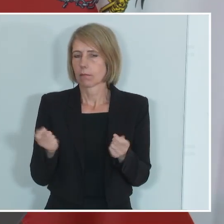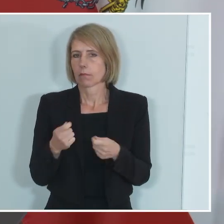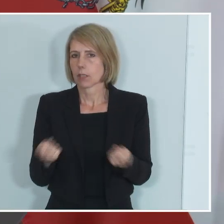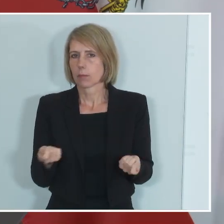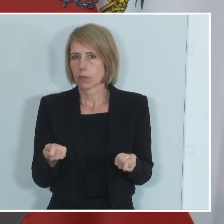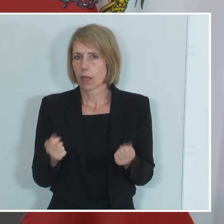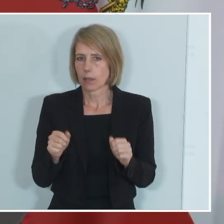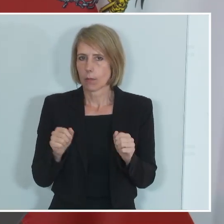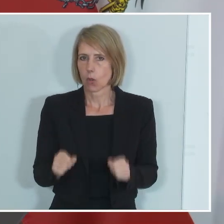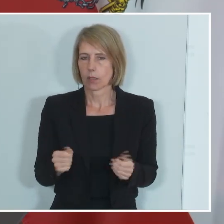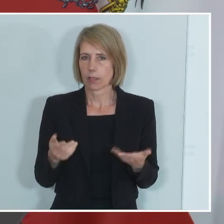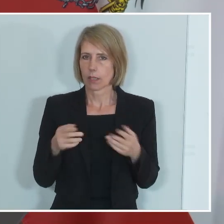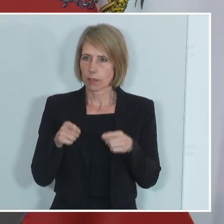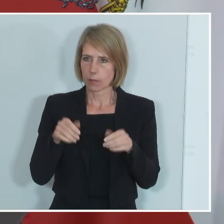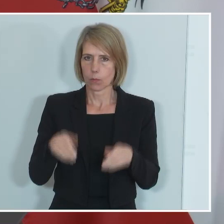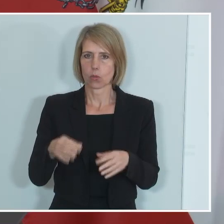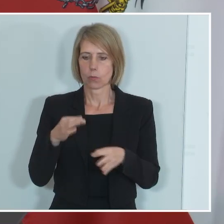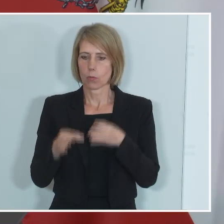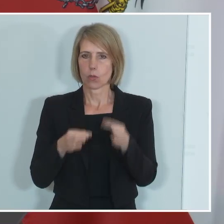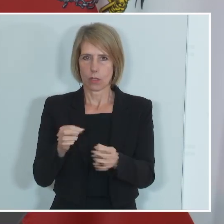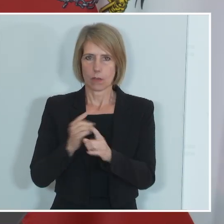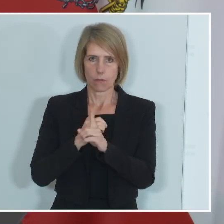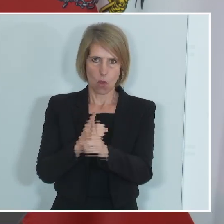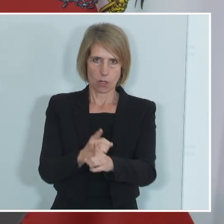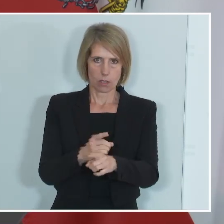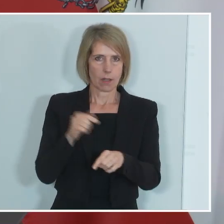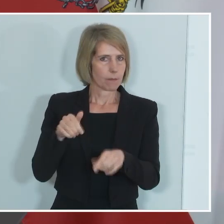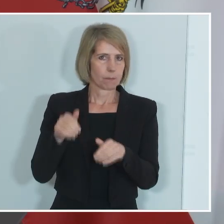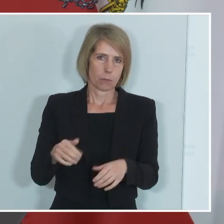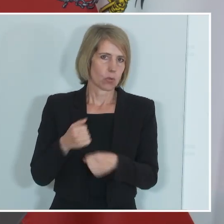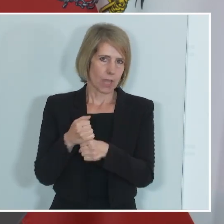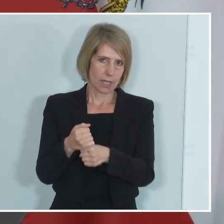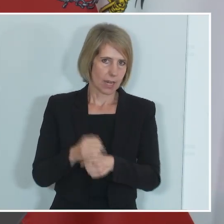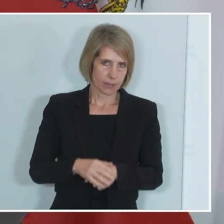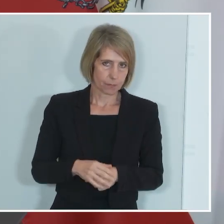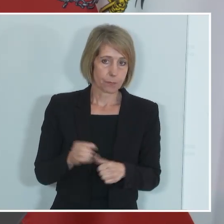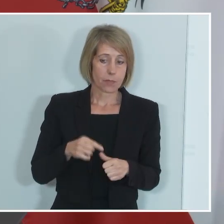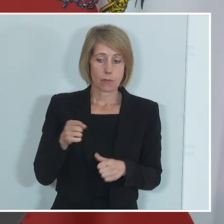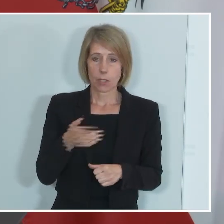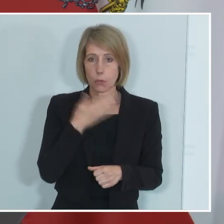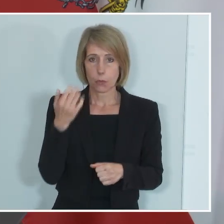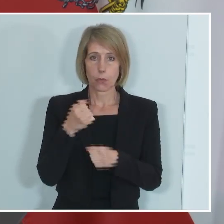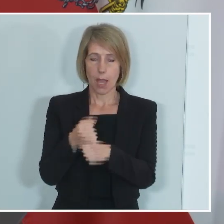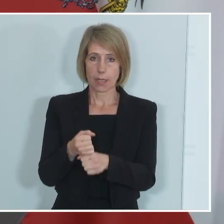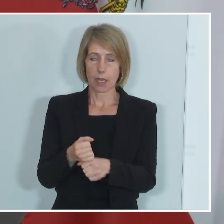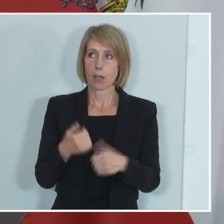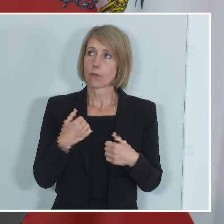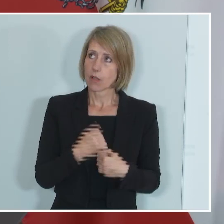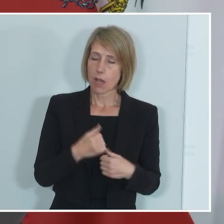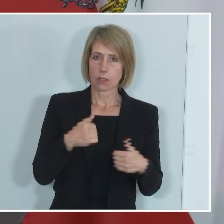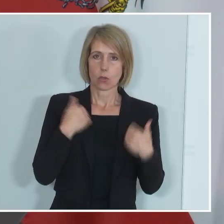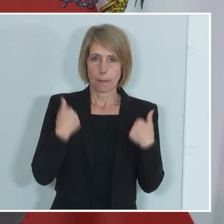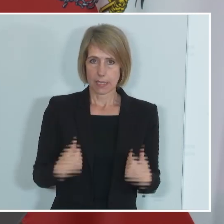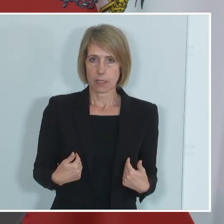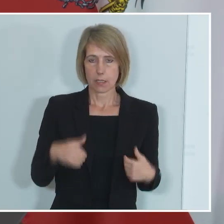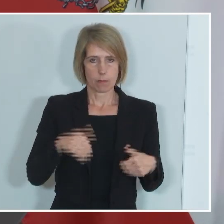gibt, das ein klares Prozedere auch vorgibt, das eingehalten werden muss und nicht eingehalten wird, dann ist es auch meine Verantwortung als Verfassungsministerin